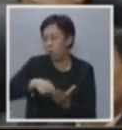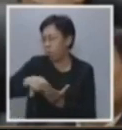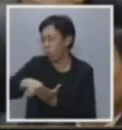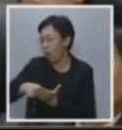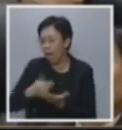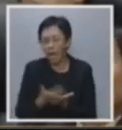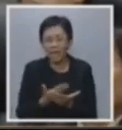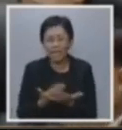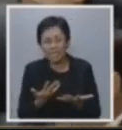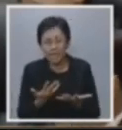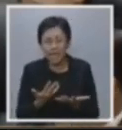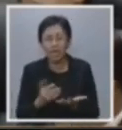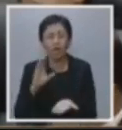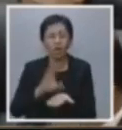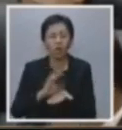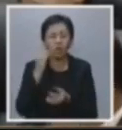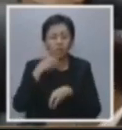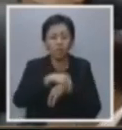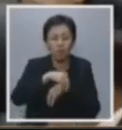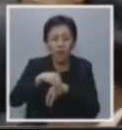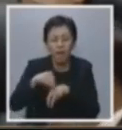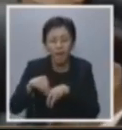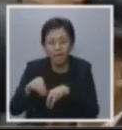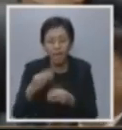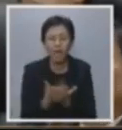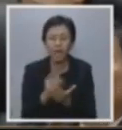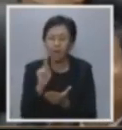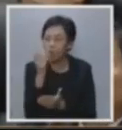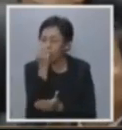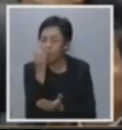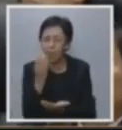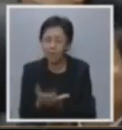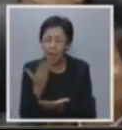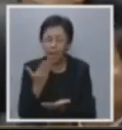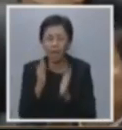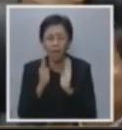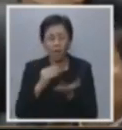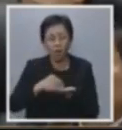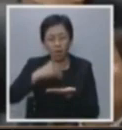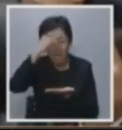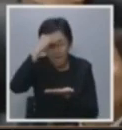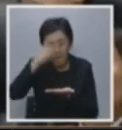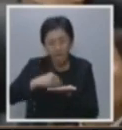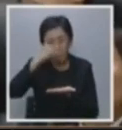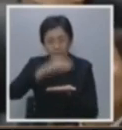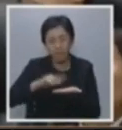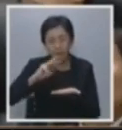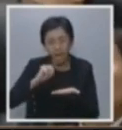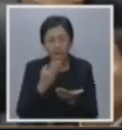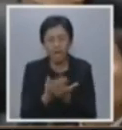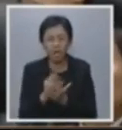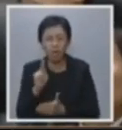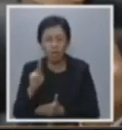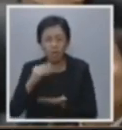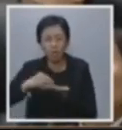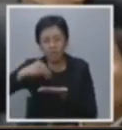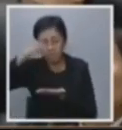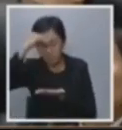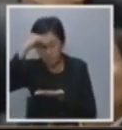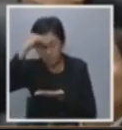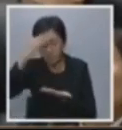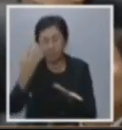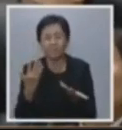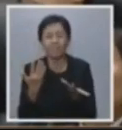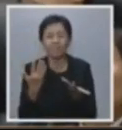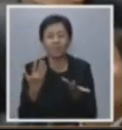บทก็อาจจะเป็นหนี้กองทุนหมู่บ้านหนี้นอกระบบนะครับถ้าเป็นนักเรียนนักศึกษาก็หนี้กยศ.หรือไม่ก็เป็นหนี้ที่เกิดจากโครงการในอดีตของ